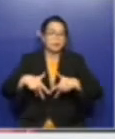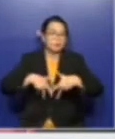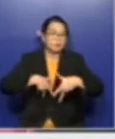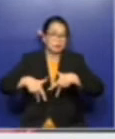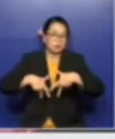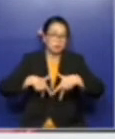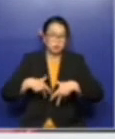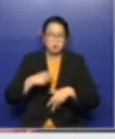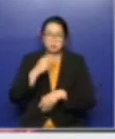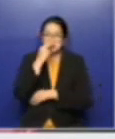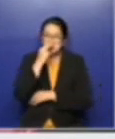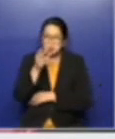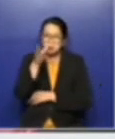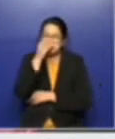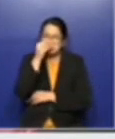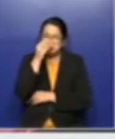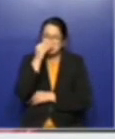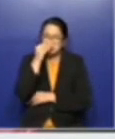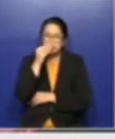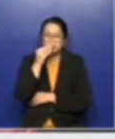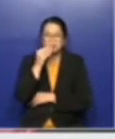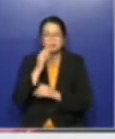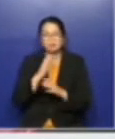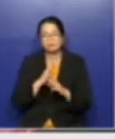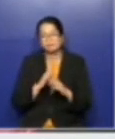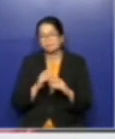ยินแต่ความเงียบ